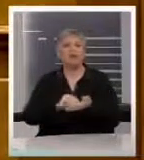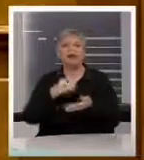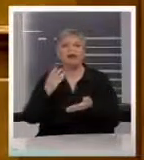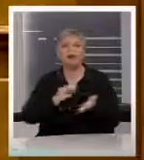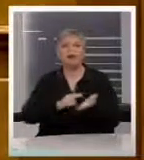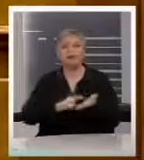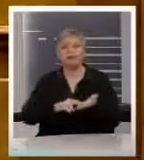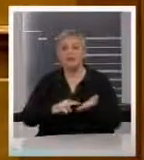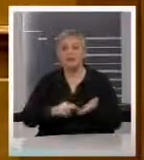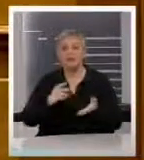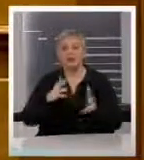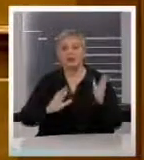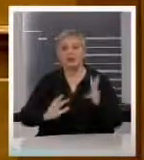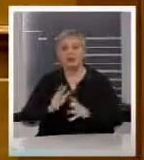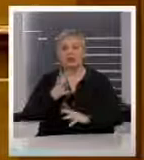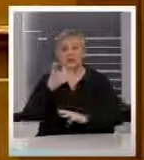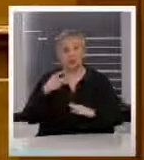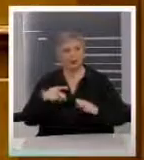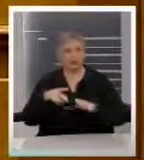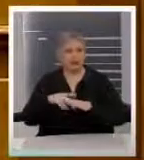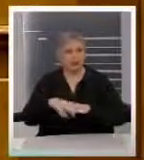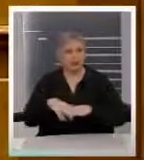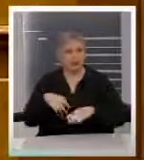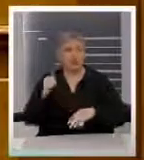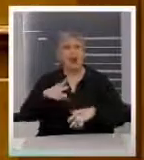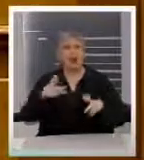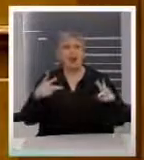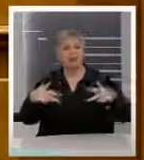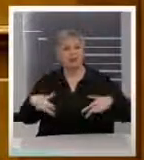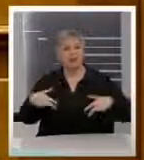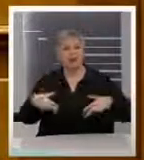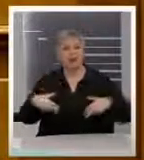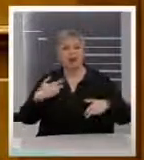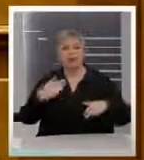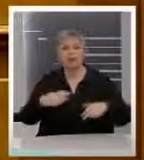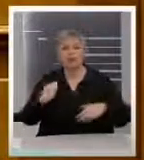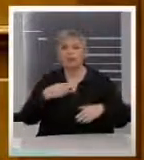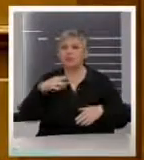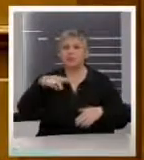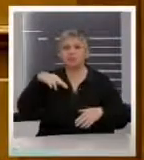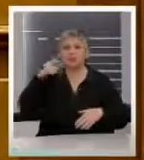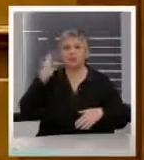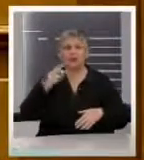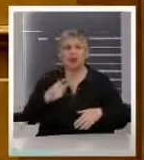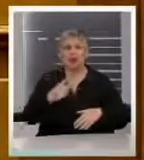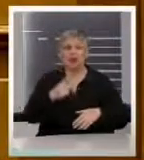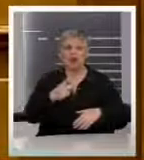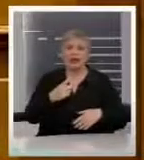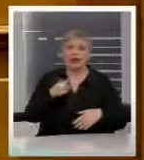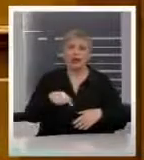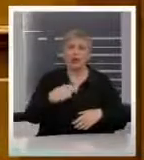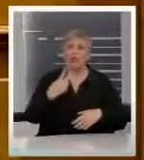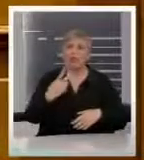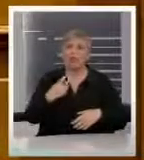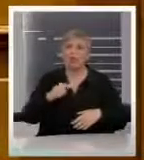σε τράπεζες το Μάρτιο 2015. Οι κυβερνήσεις αυτές φάγανε τοκοχρεολύσια 1,23 ευρώ,